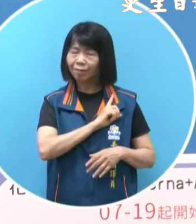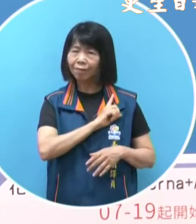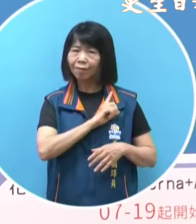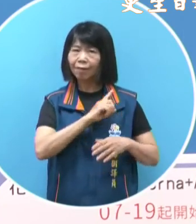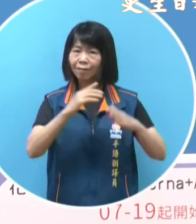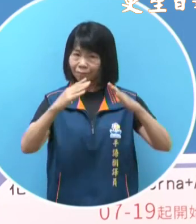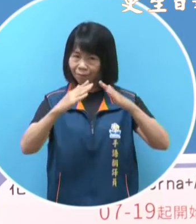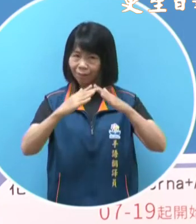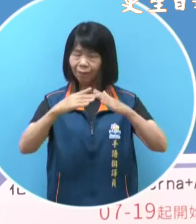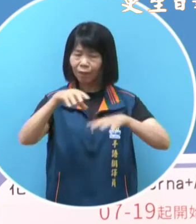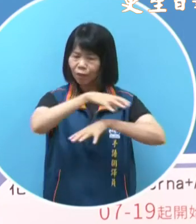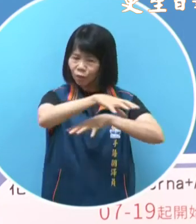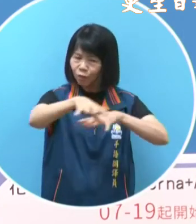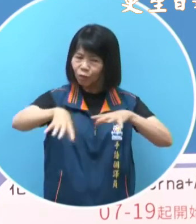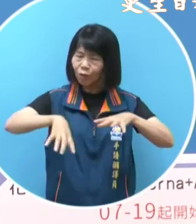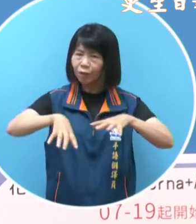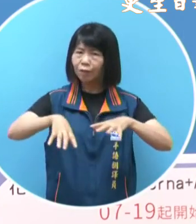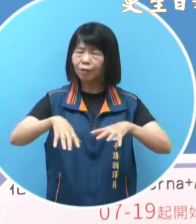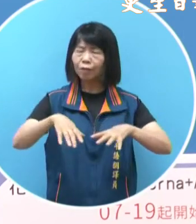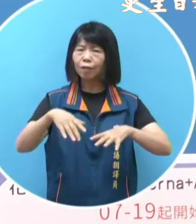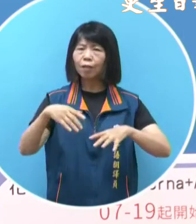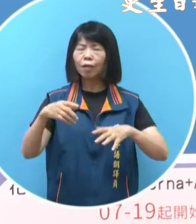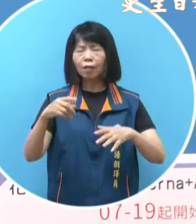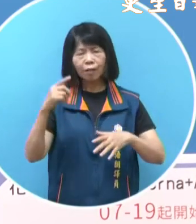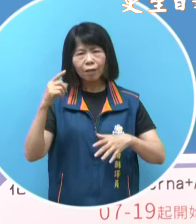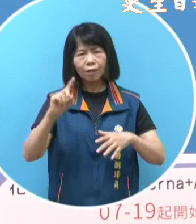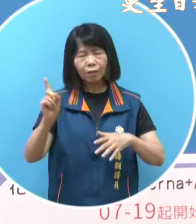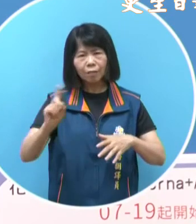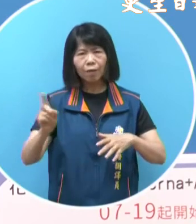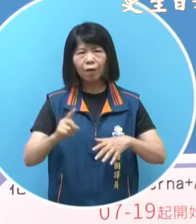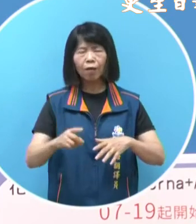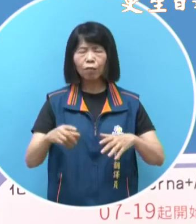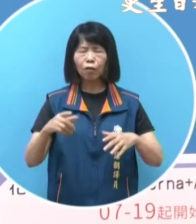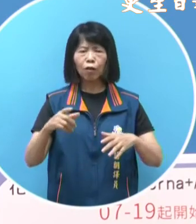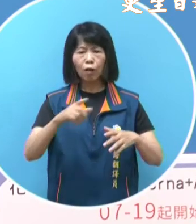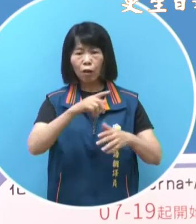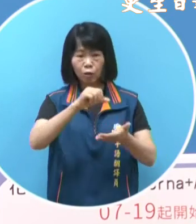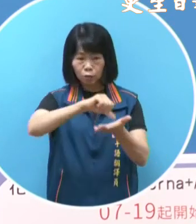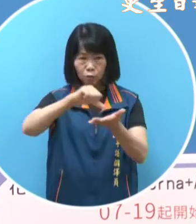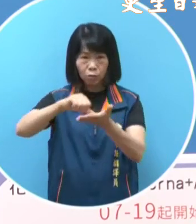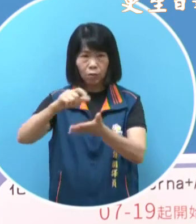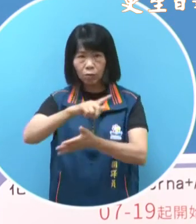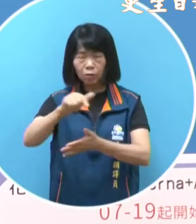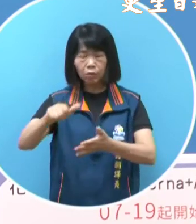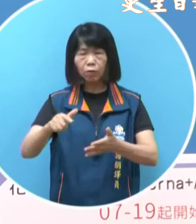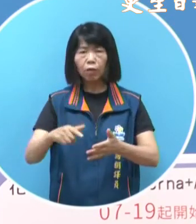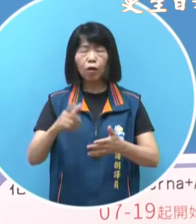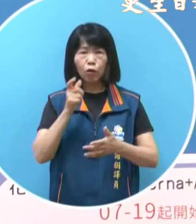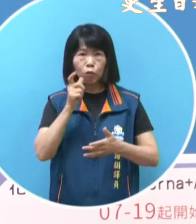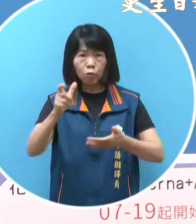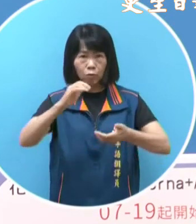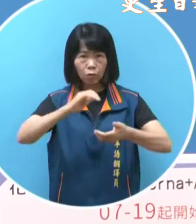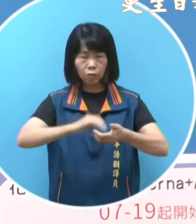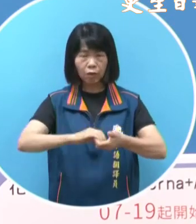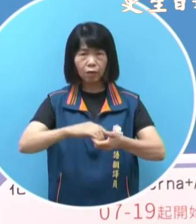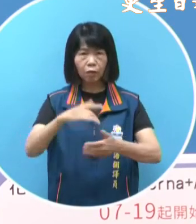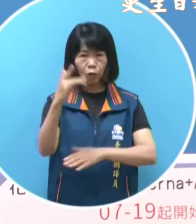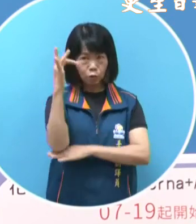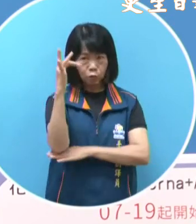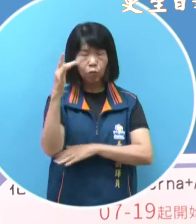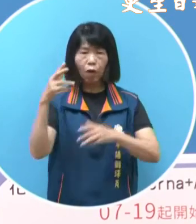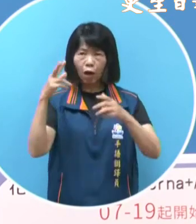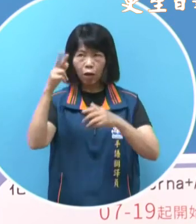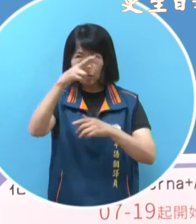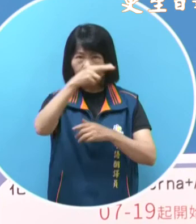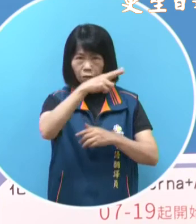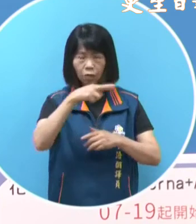我们这个居家环境，无论是植栽把它固定，或者是我们的树木把它这个修剪，